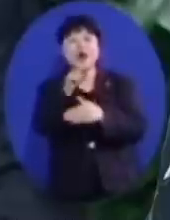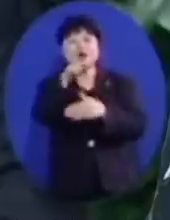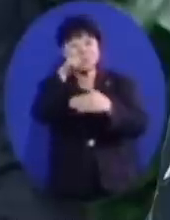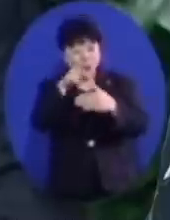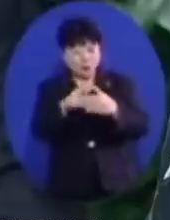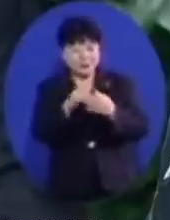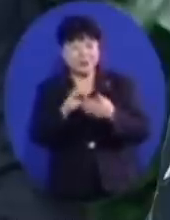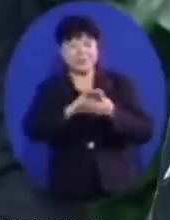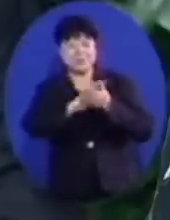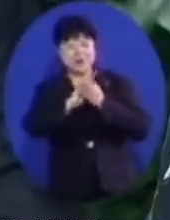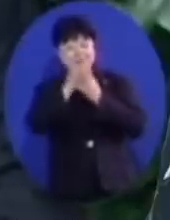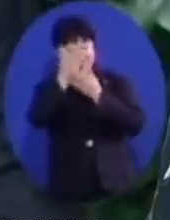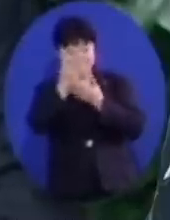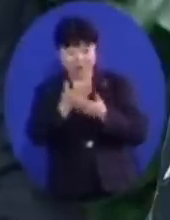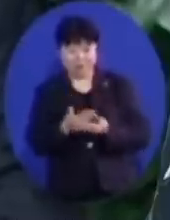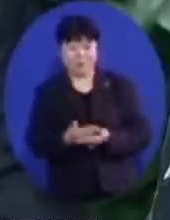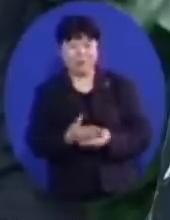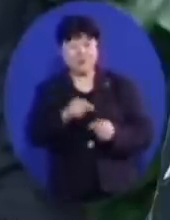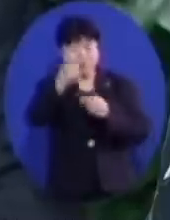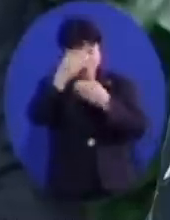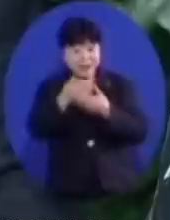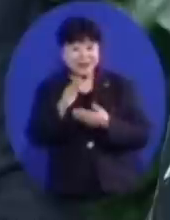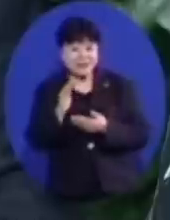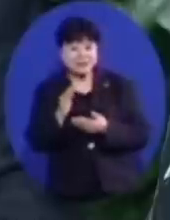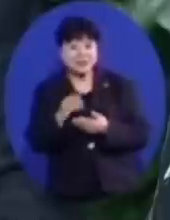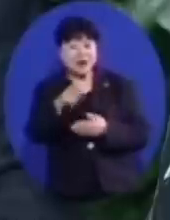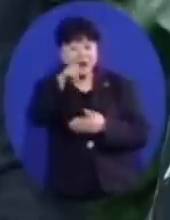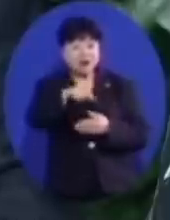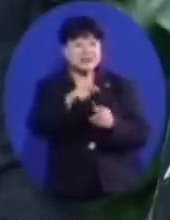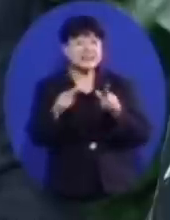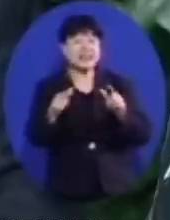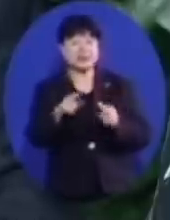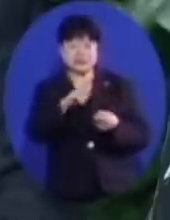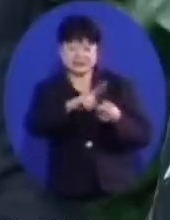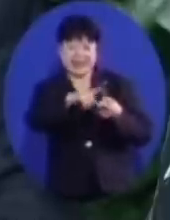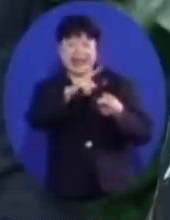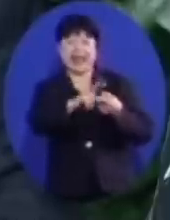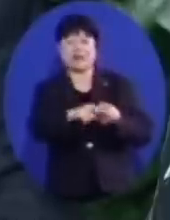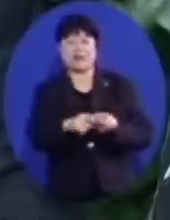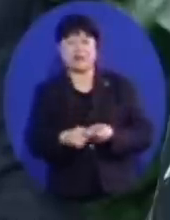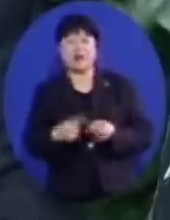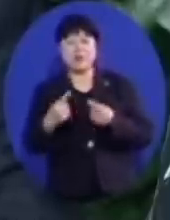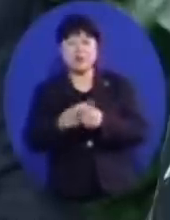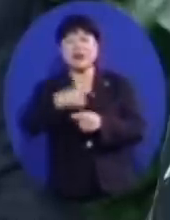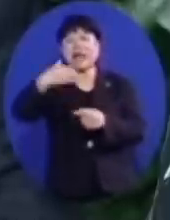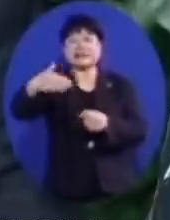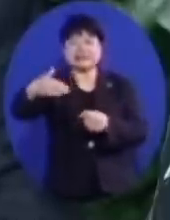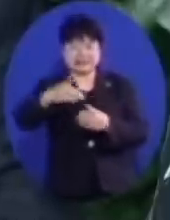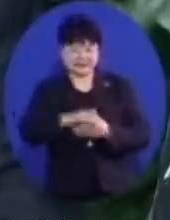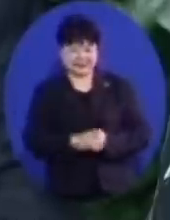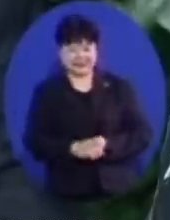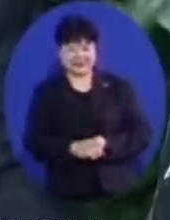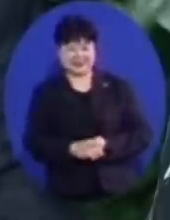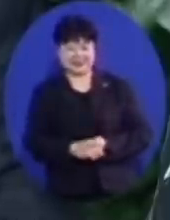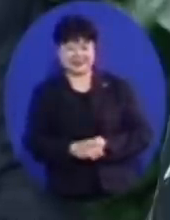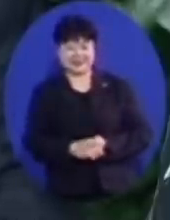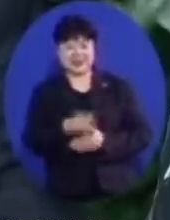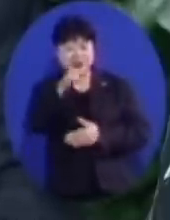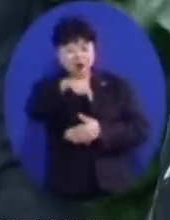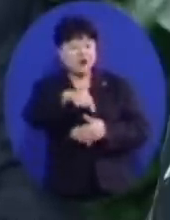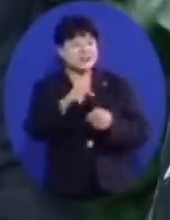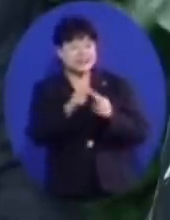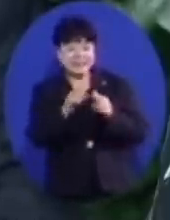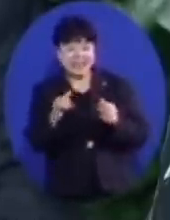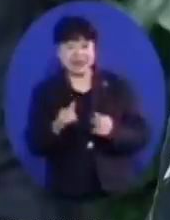속사람이 변화를 받고 구원을 어찌 그 사람은 변화를 하고 구원을 받지 않습니다 그 사람은